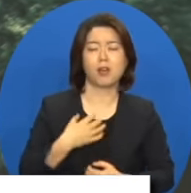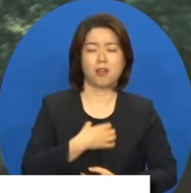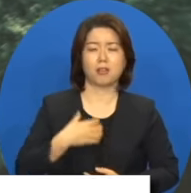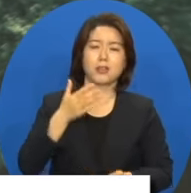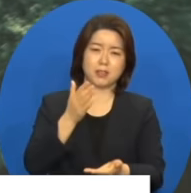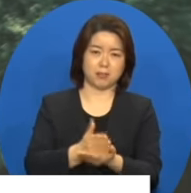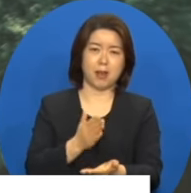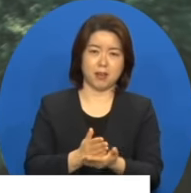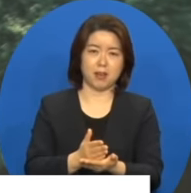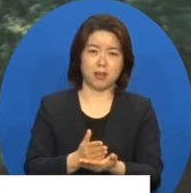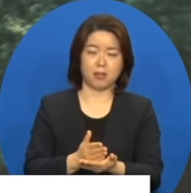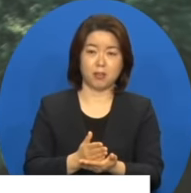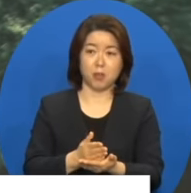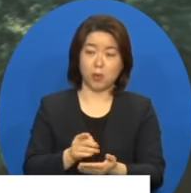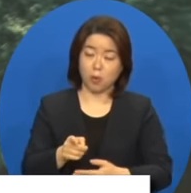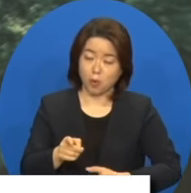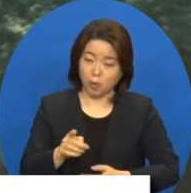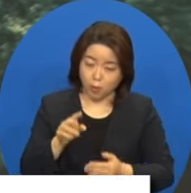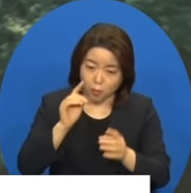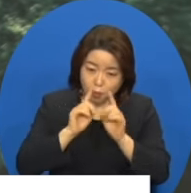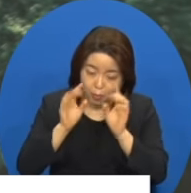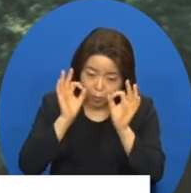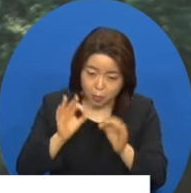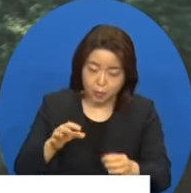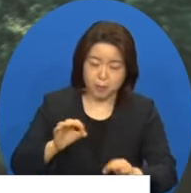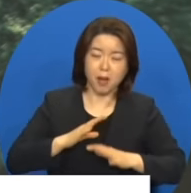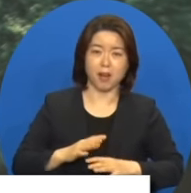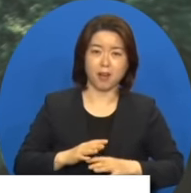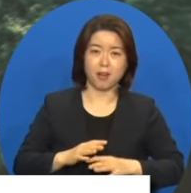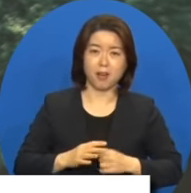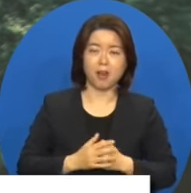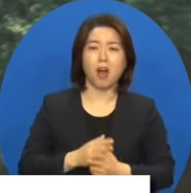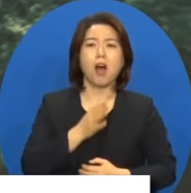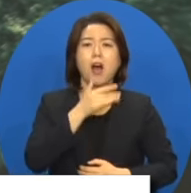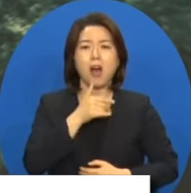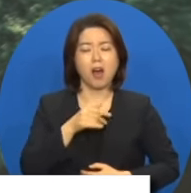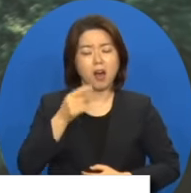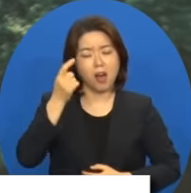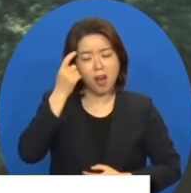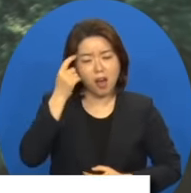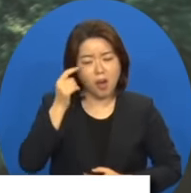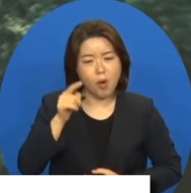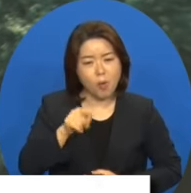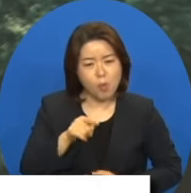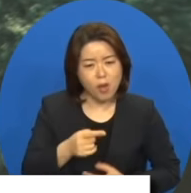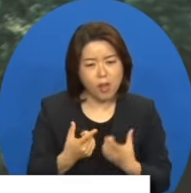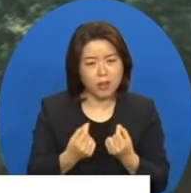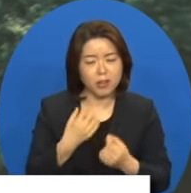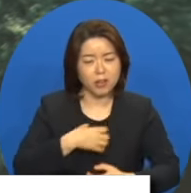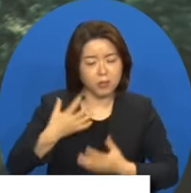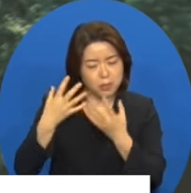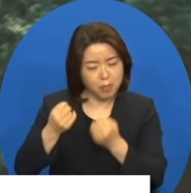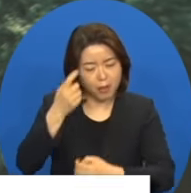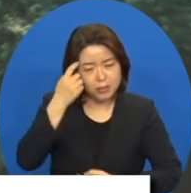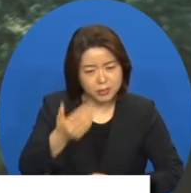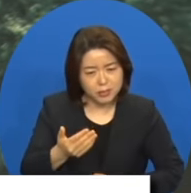말라. 깜짝 놀랐어요. 아, 그런 걸 왜 그렇게 하셨나? 그게